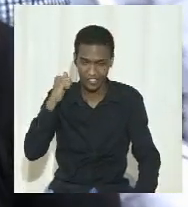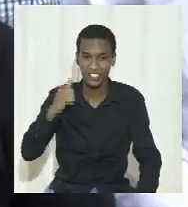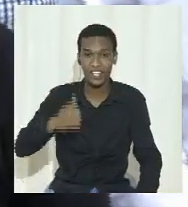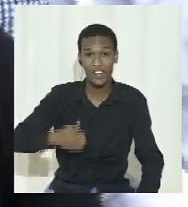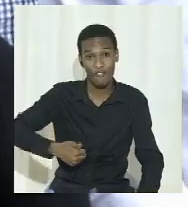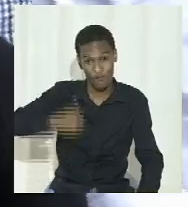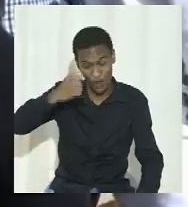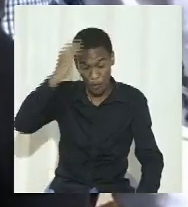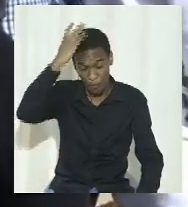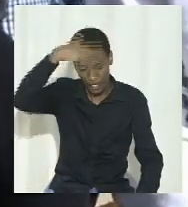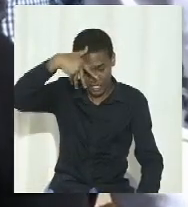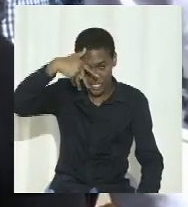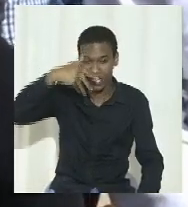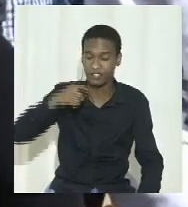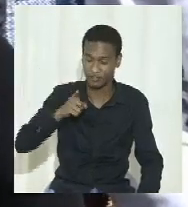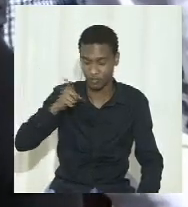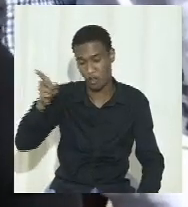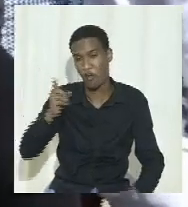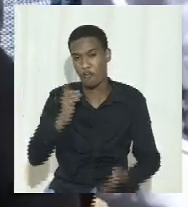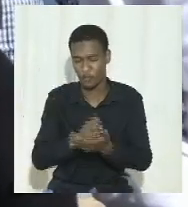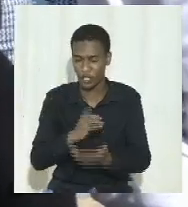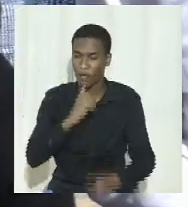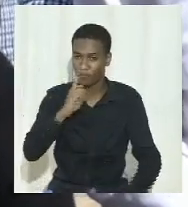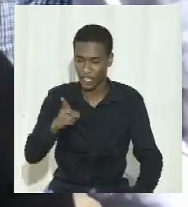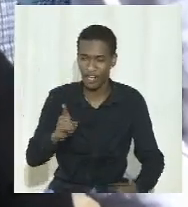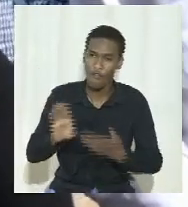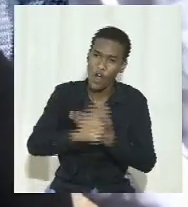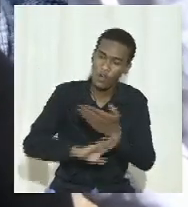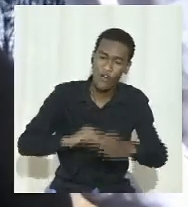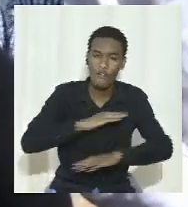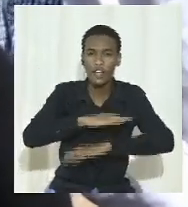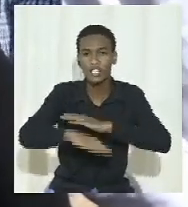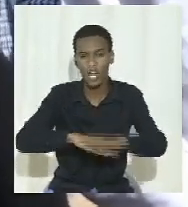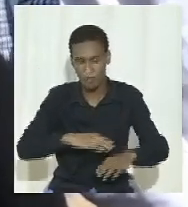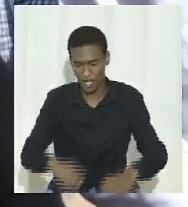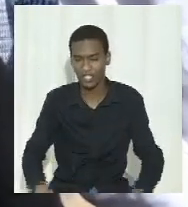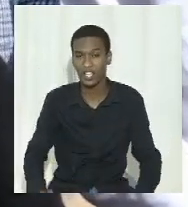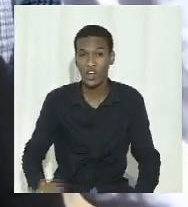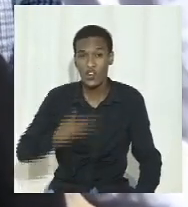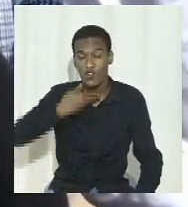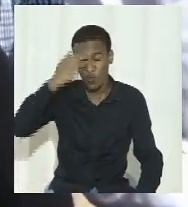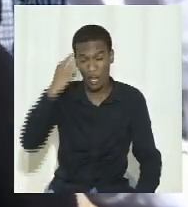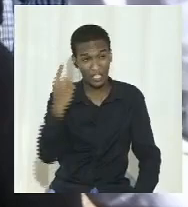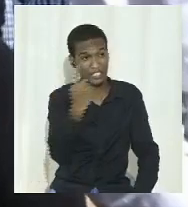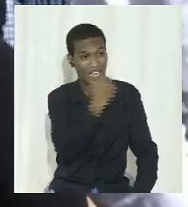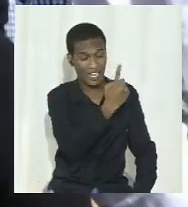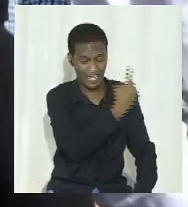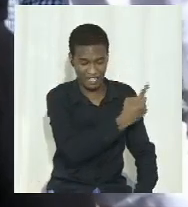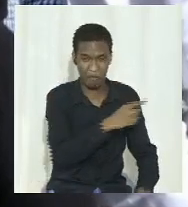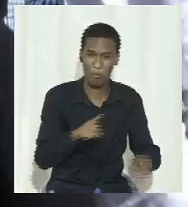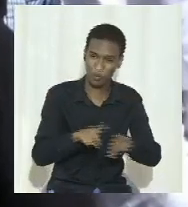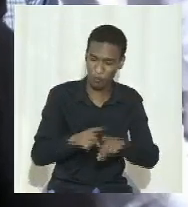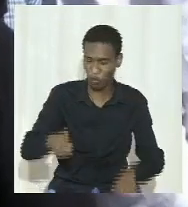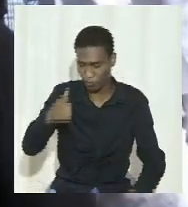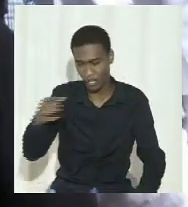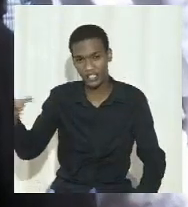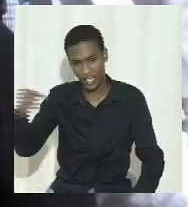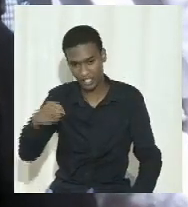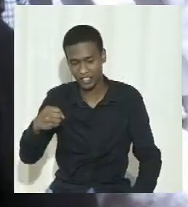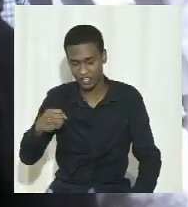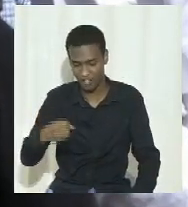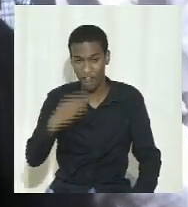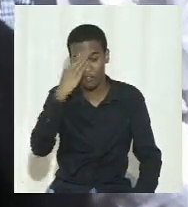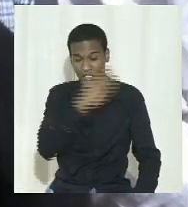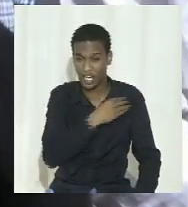namoaka ny fepetra. Io mila fandraisana andraikitra ny tsirairay avy. Ny fanjakana dia mitondra ny vaholana ahafahana miady